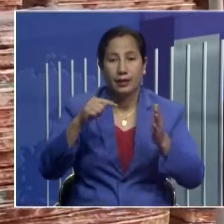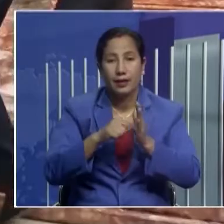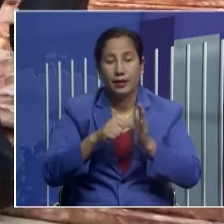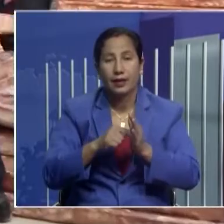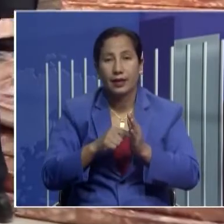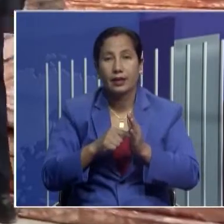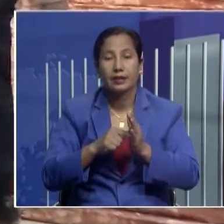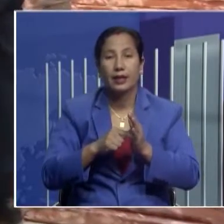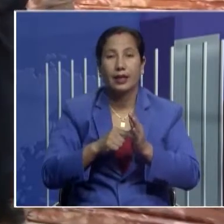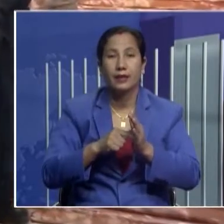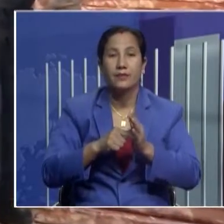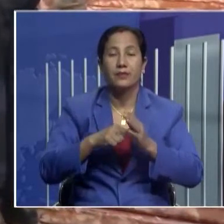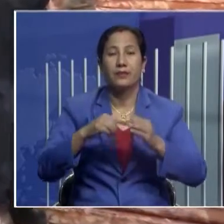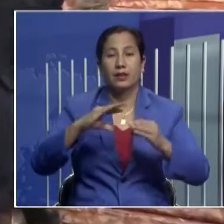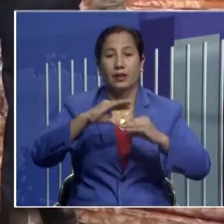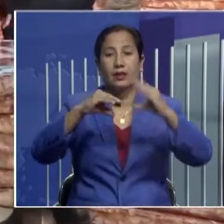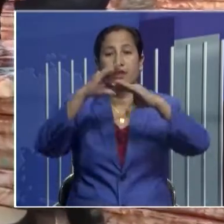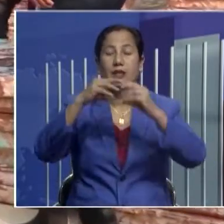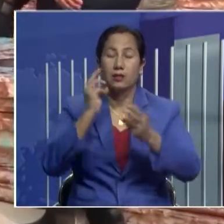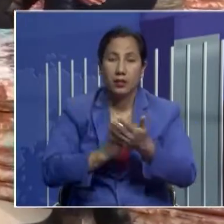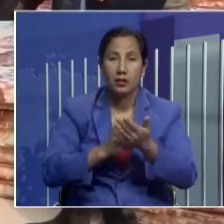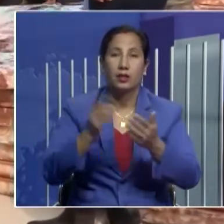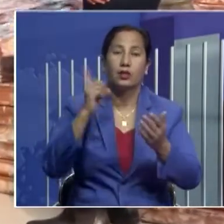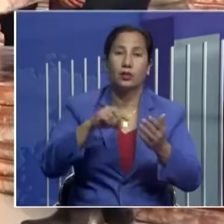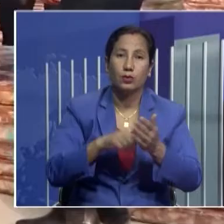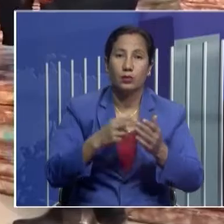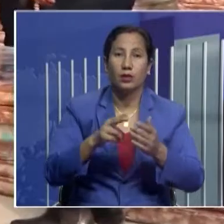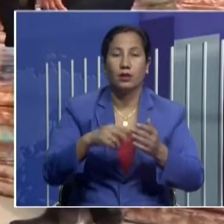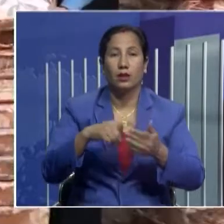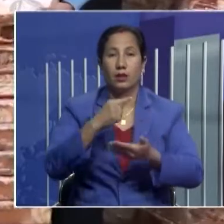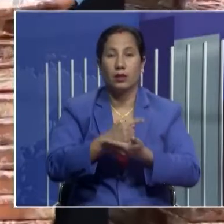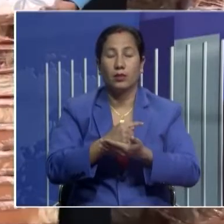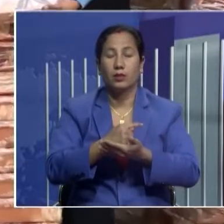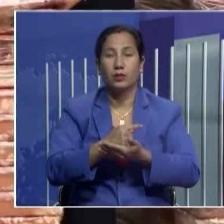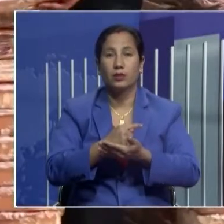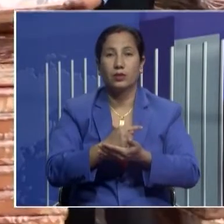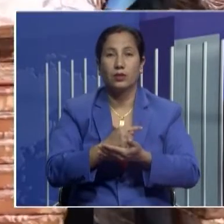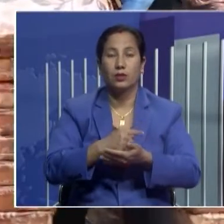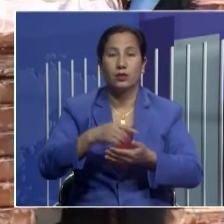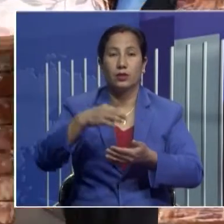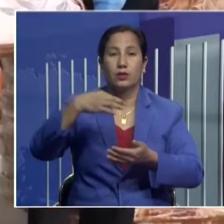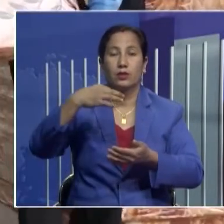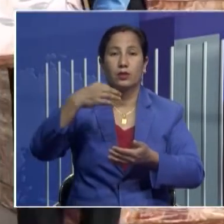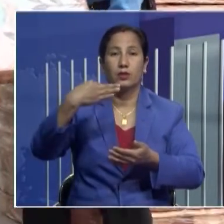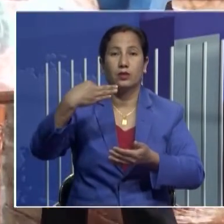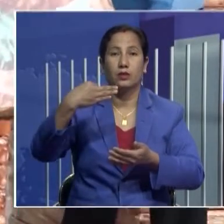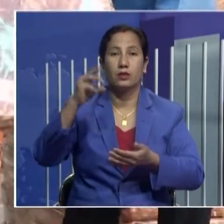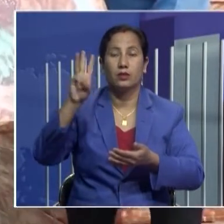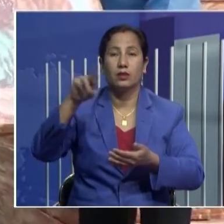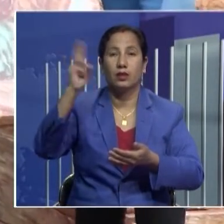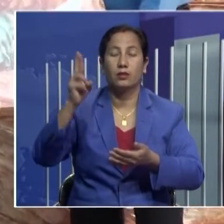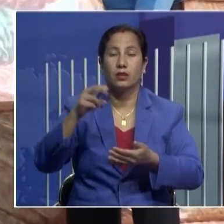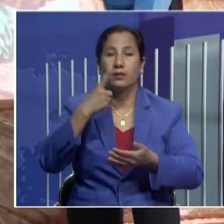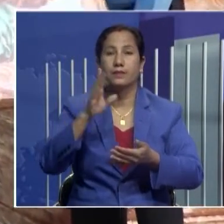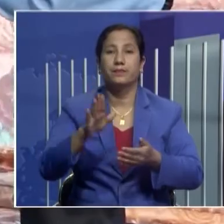प्रहरी कार्यालय इटहरीमा मात्र लागू भएको जिल्ला प्रहरी कार्यालय कपिलवस्तुका प्रवक्ता धर्मराज भण्डारीले जानकारी गराउनु भएको